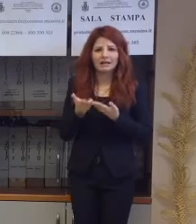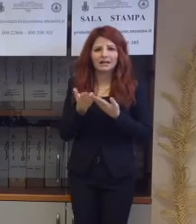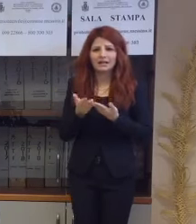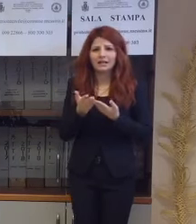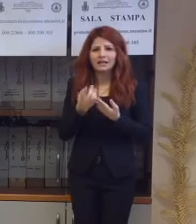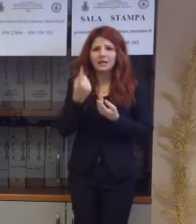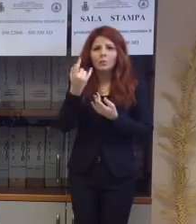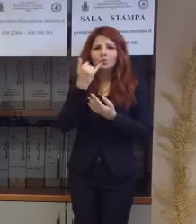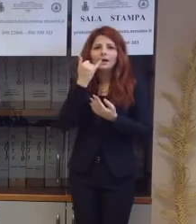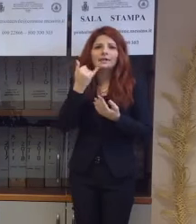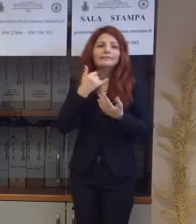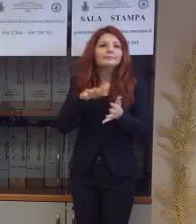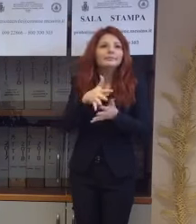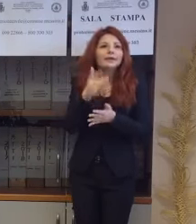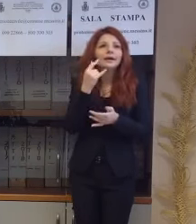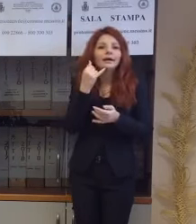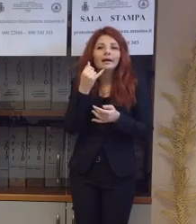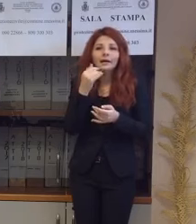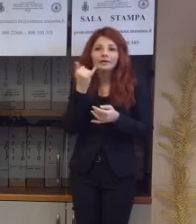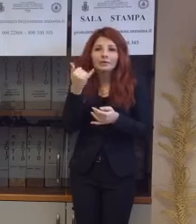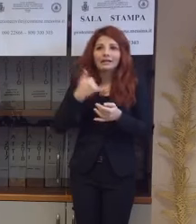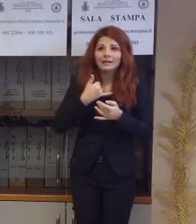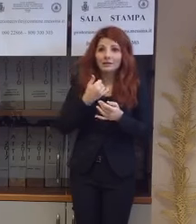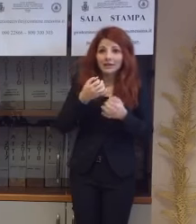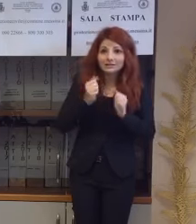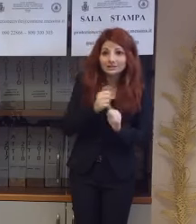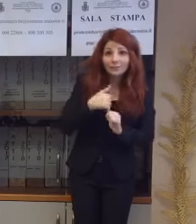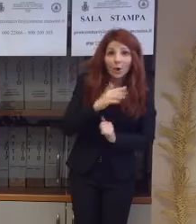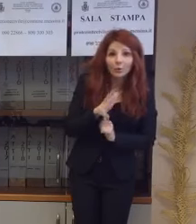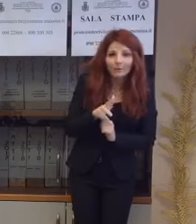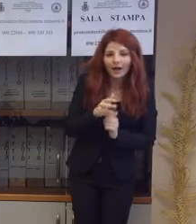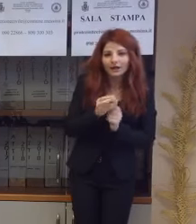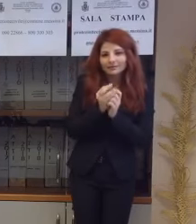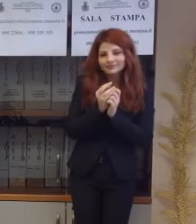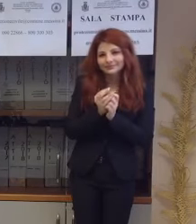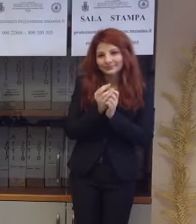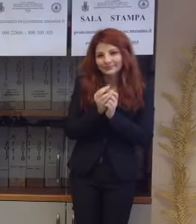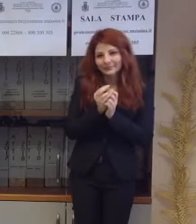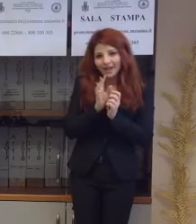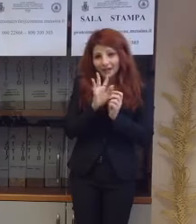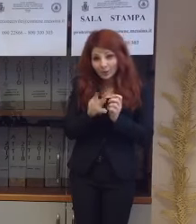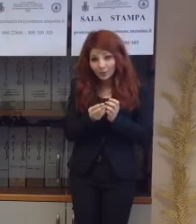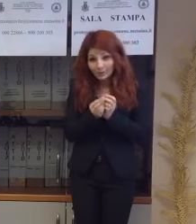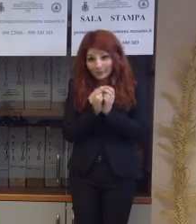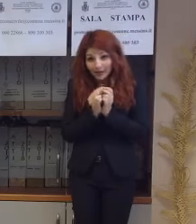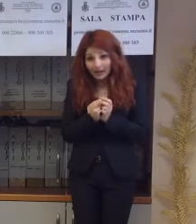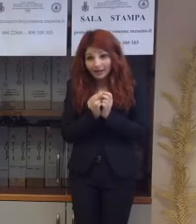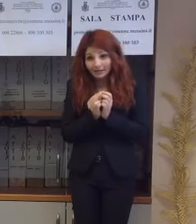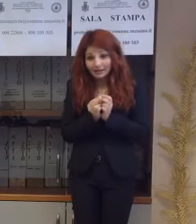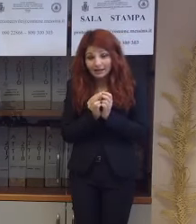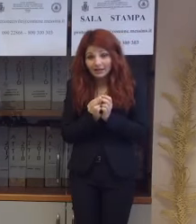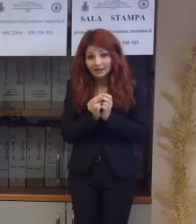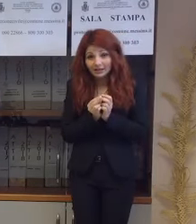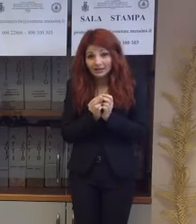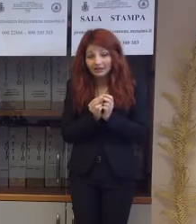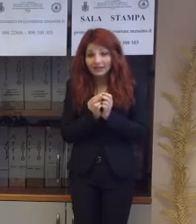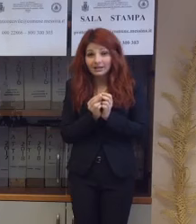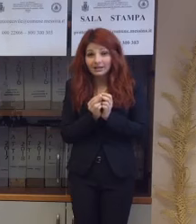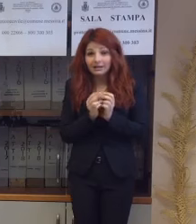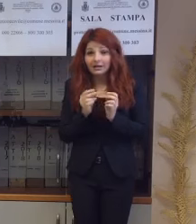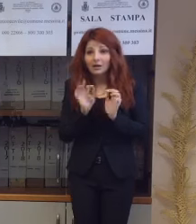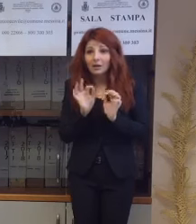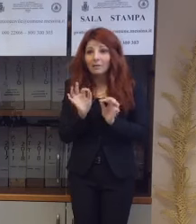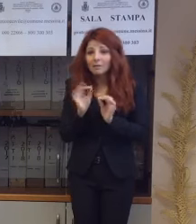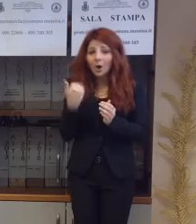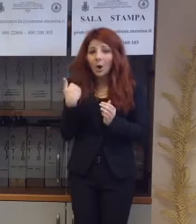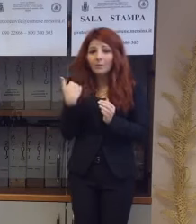posso rubare? Ma che puoi rubare? E lo dice quasi così candidamente: posso rubare? Ho assistito a una telefonata